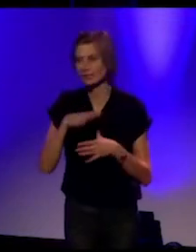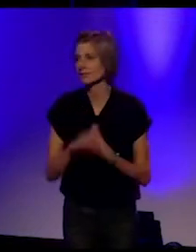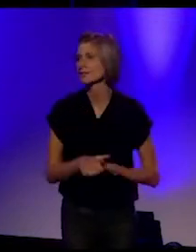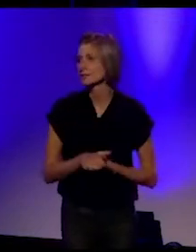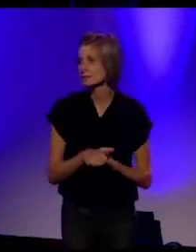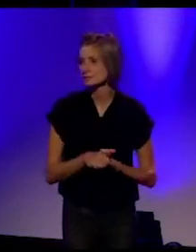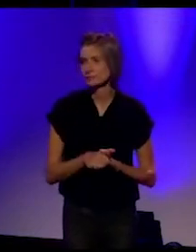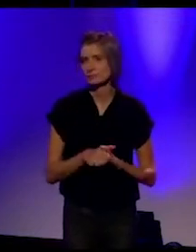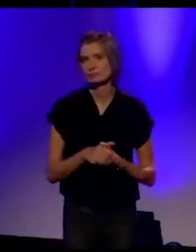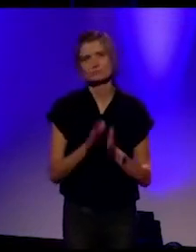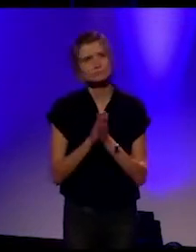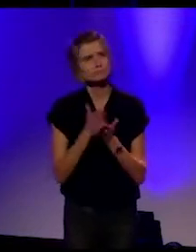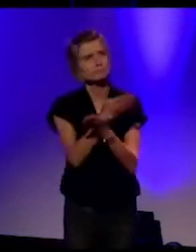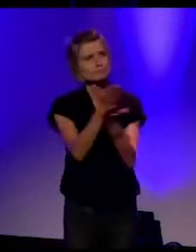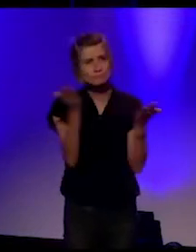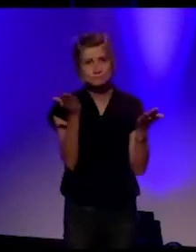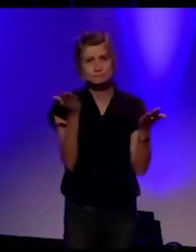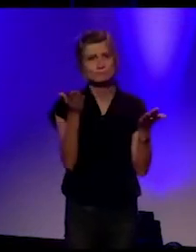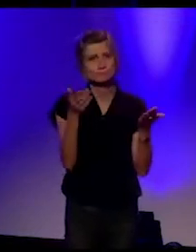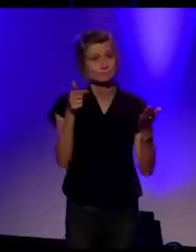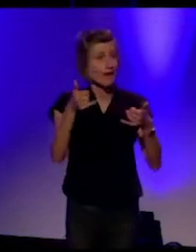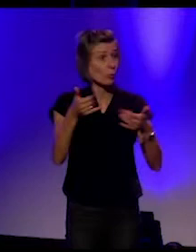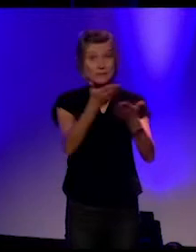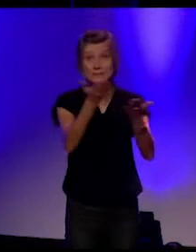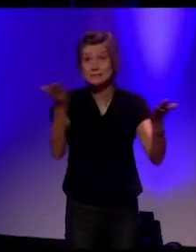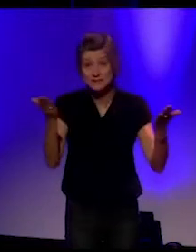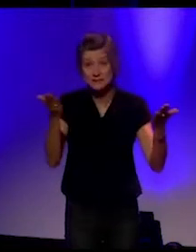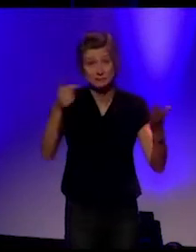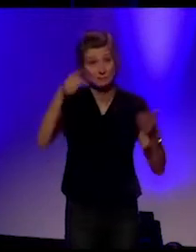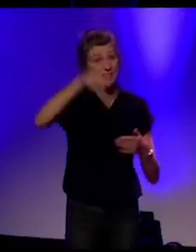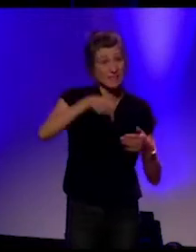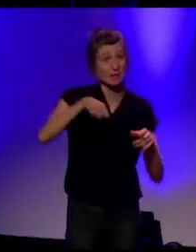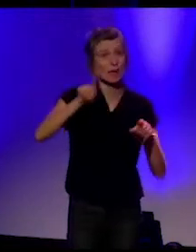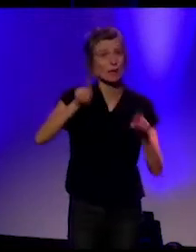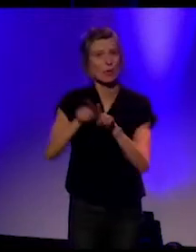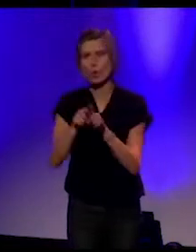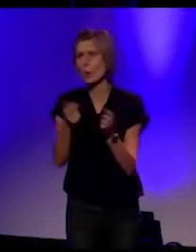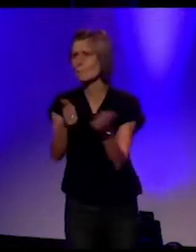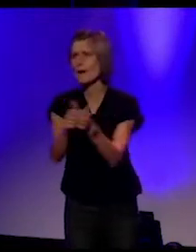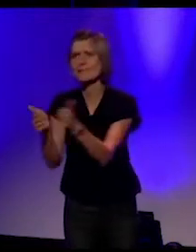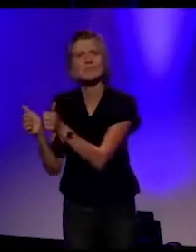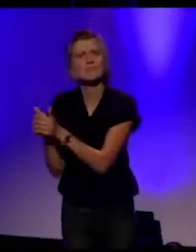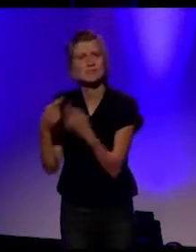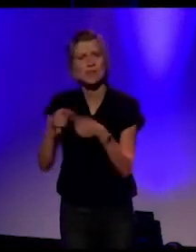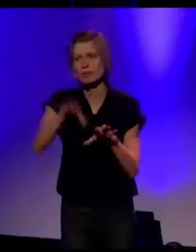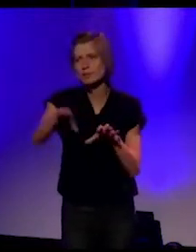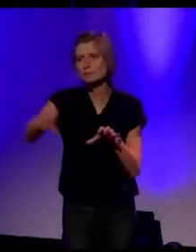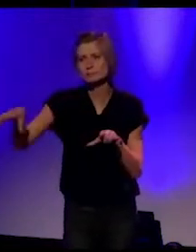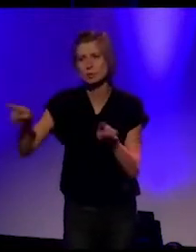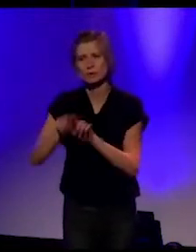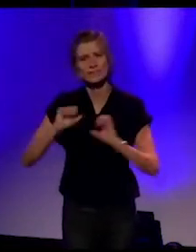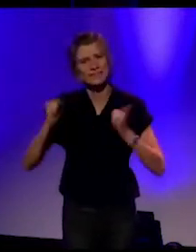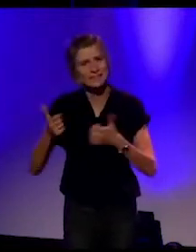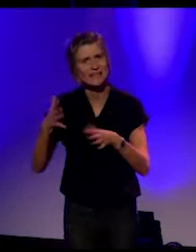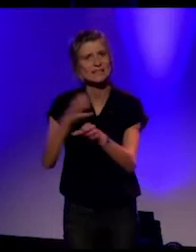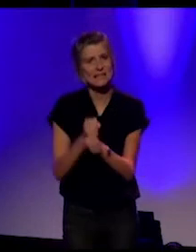allen hier aanwezig, in deze universiteit en daarbuiten als ik verwijs naar de partners, die derde dimensie van onze